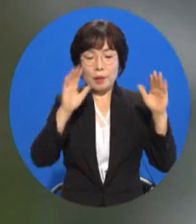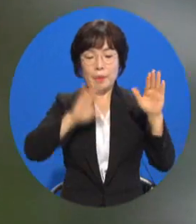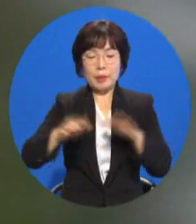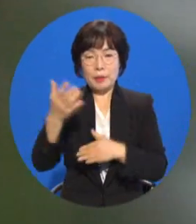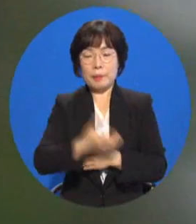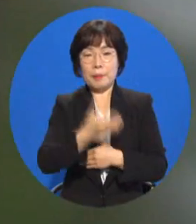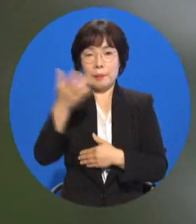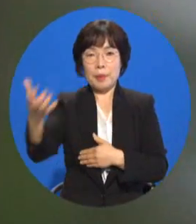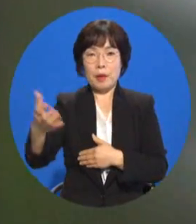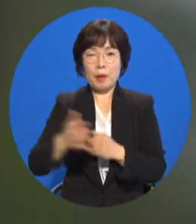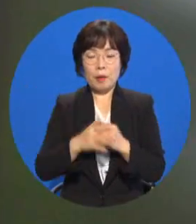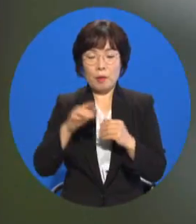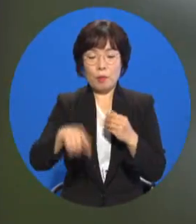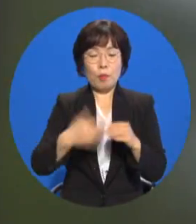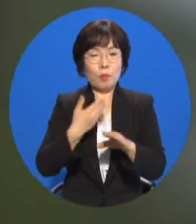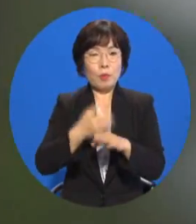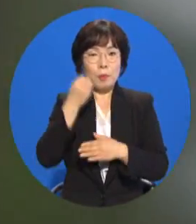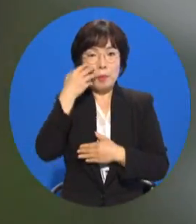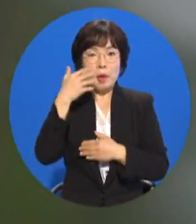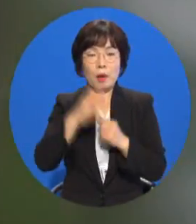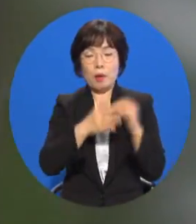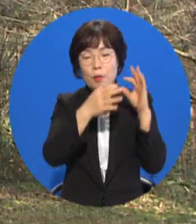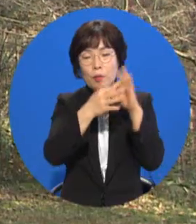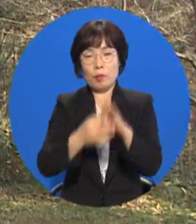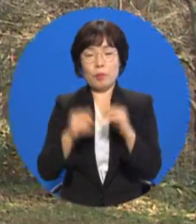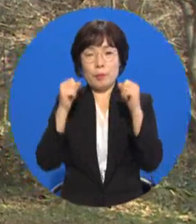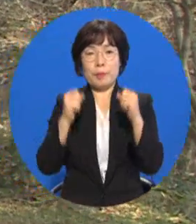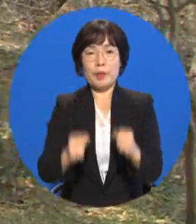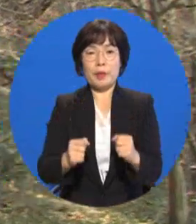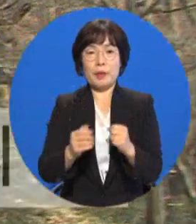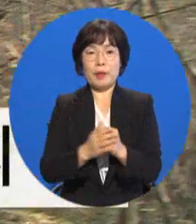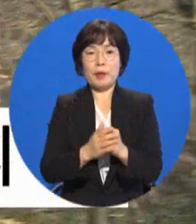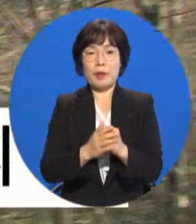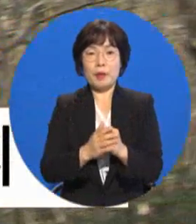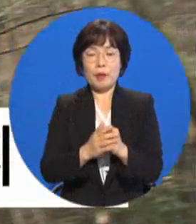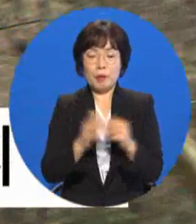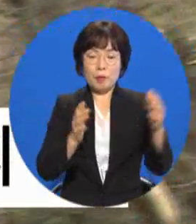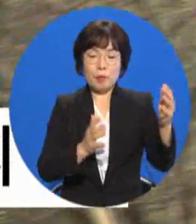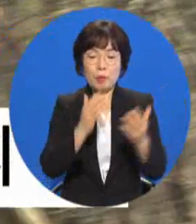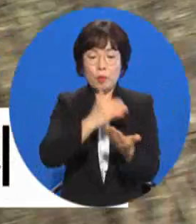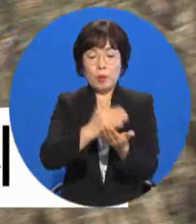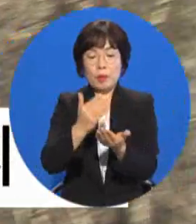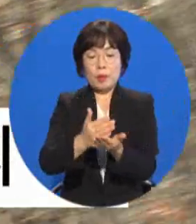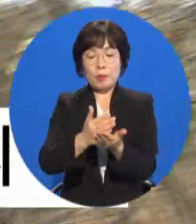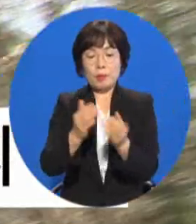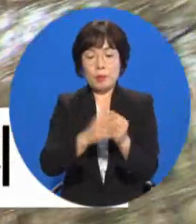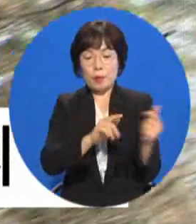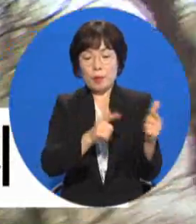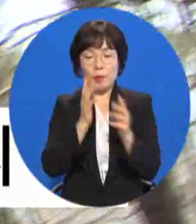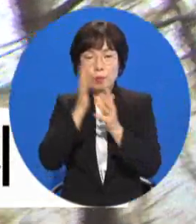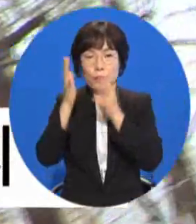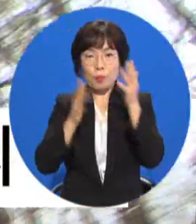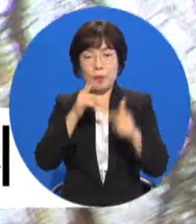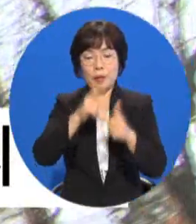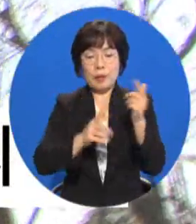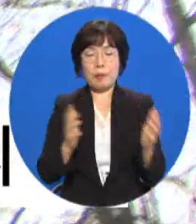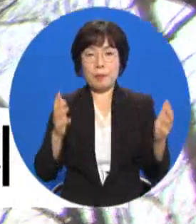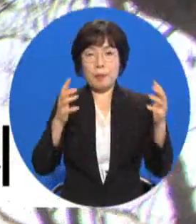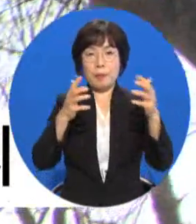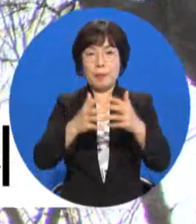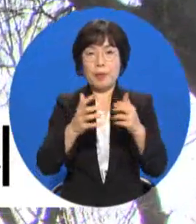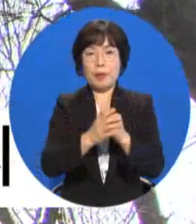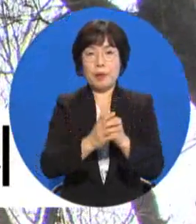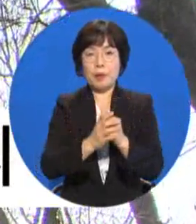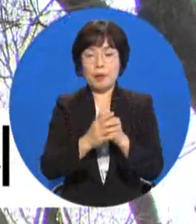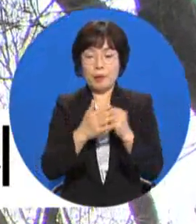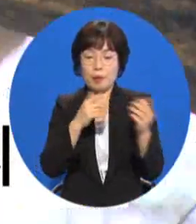떠나지만 이곳 딱따구리들은 텃세가 됐습니다. 졸참과 굴참, 신갈나무 등 낙엽, 화렵 수림이 울창하고